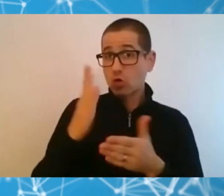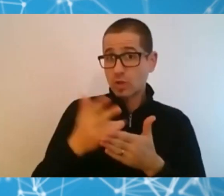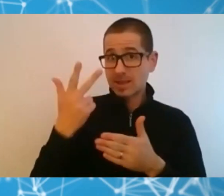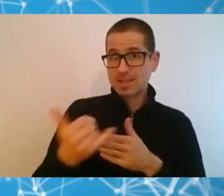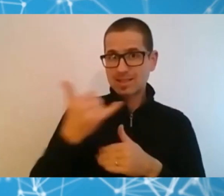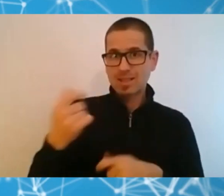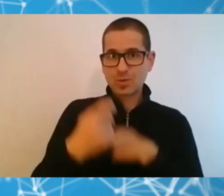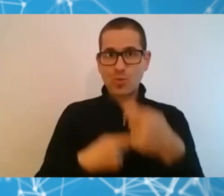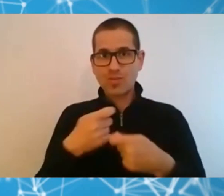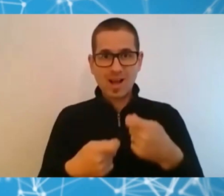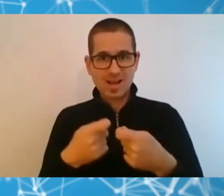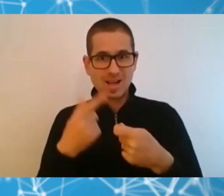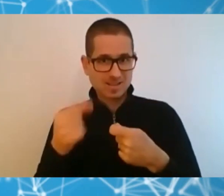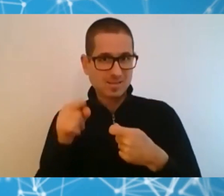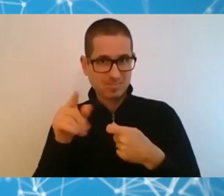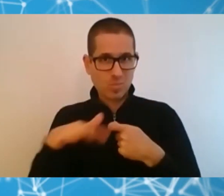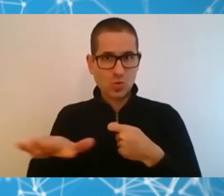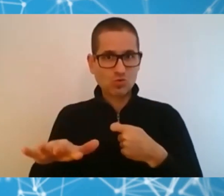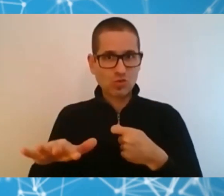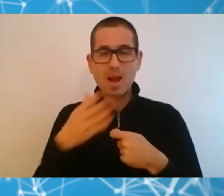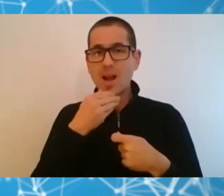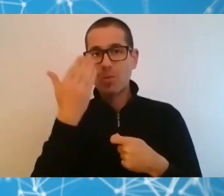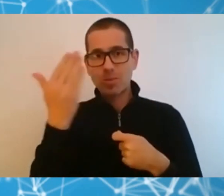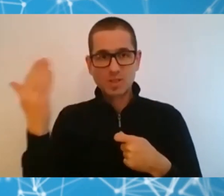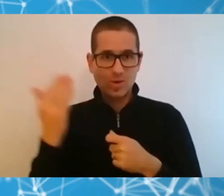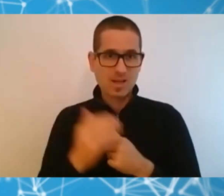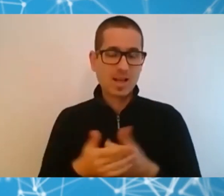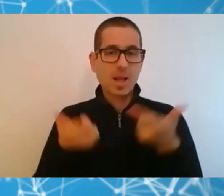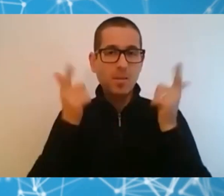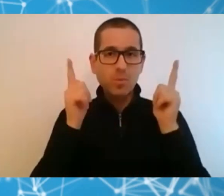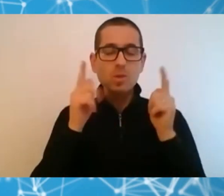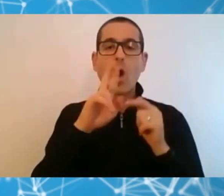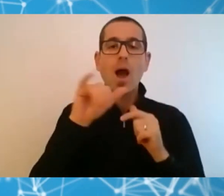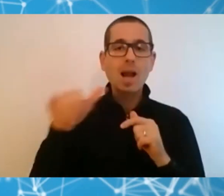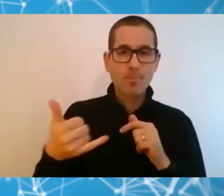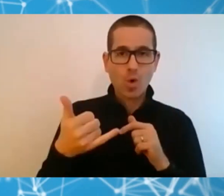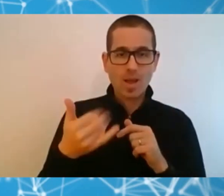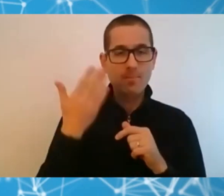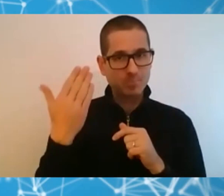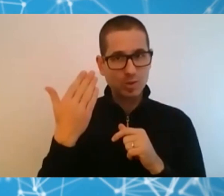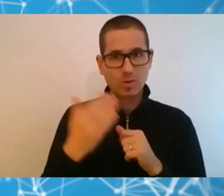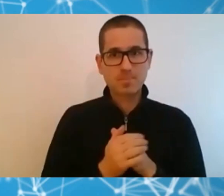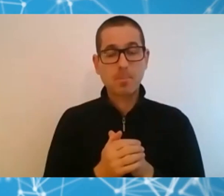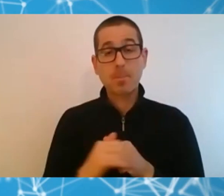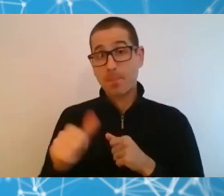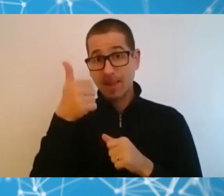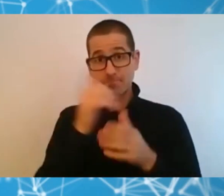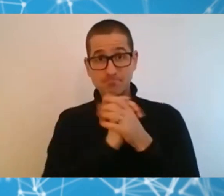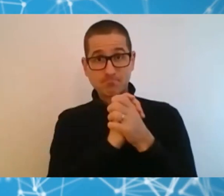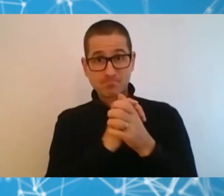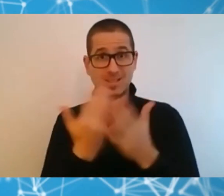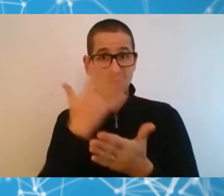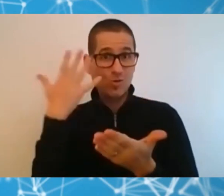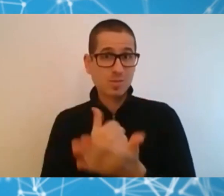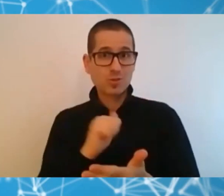ukvarja z otologijo. Lepo pozdravljeni, profesor Rebolj. Pozdravljen. Najprej čestitke za uspešno